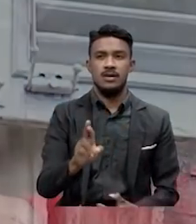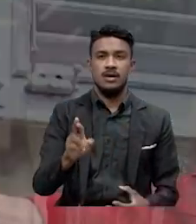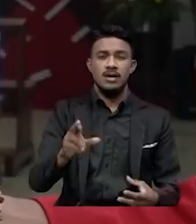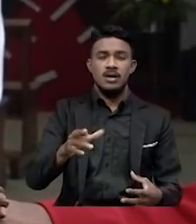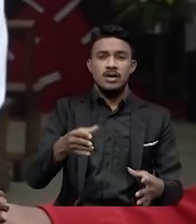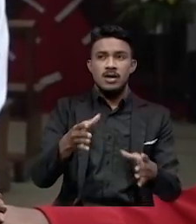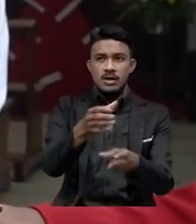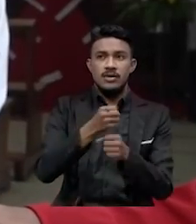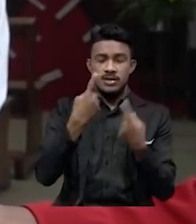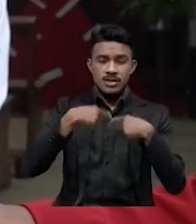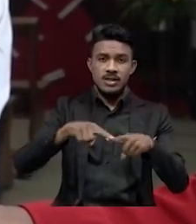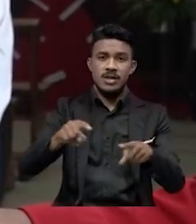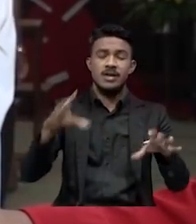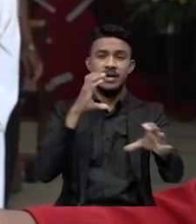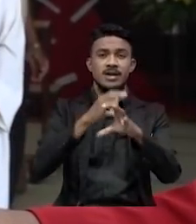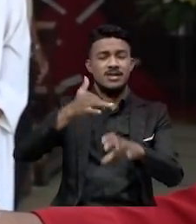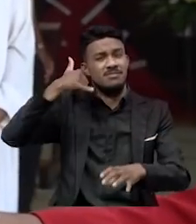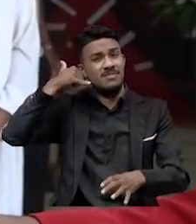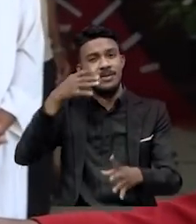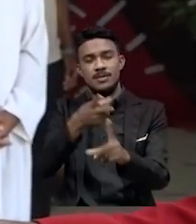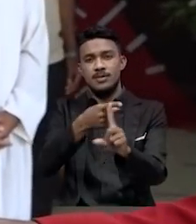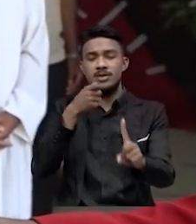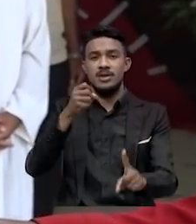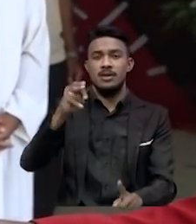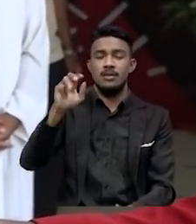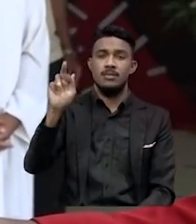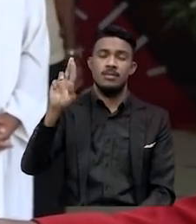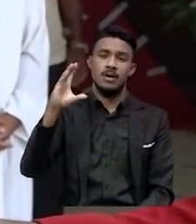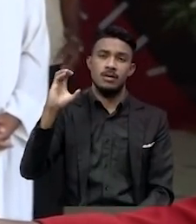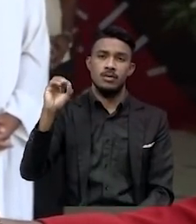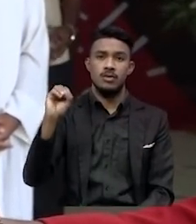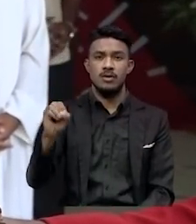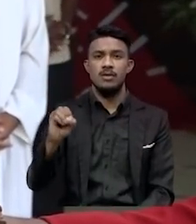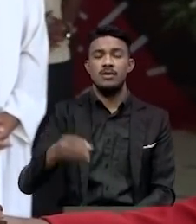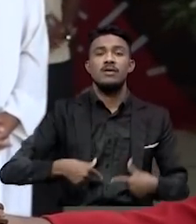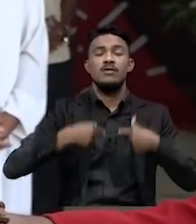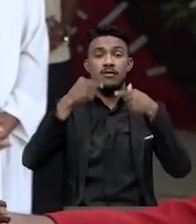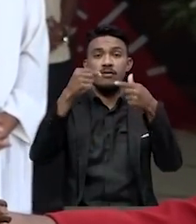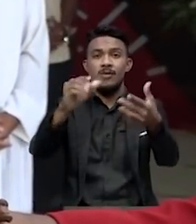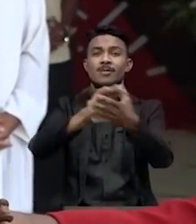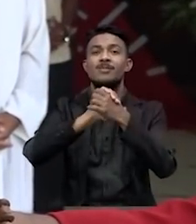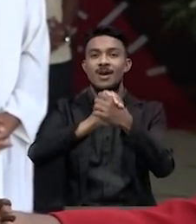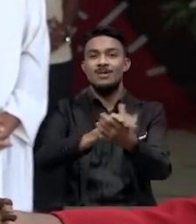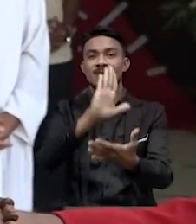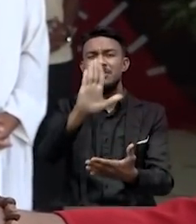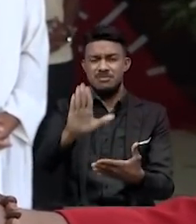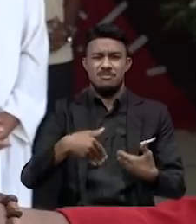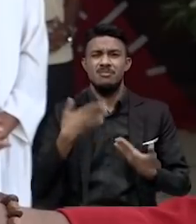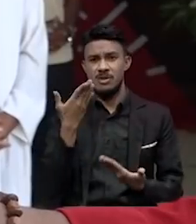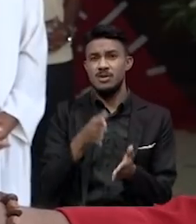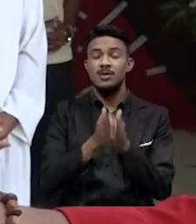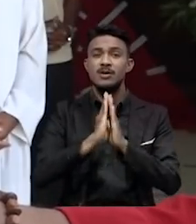telefone ida husi, Monsenhor Marco. Ernira boa noite, ne fokus parabéns ba hau, ne ba usu ba nebi tebot parabéns a